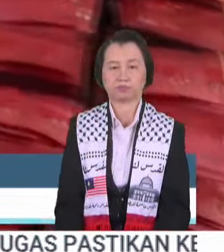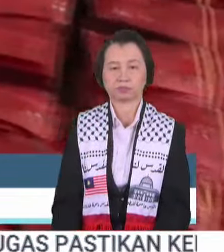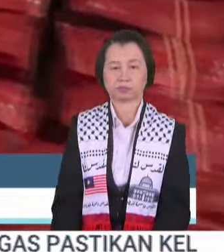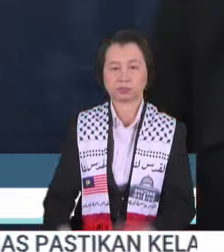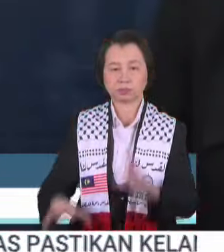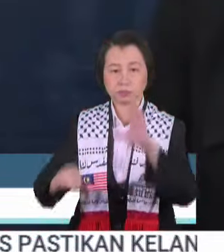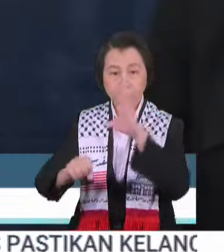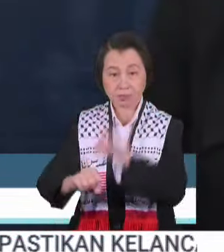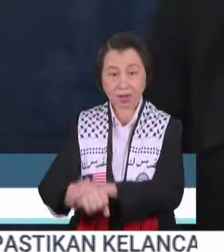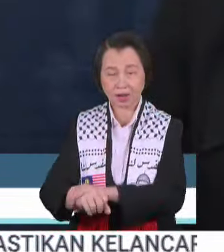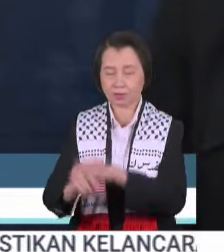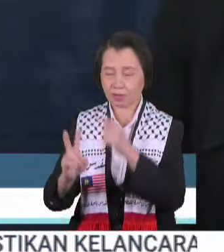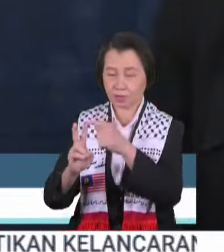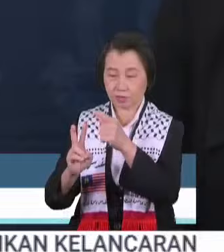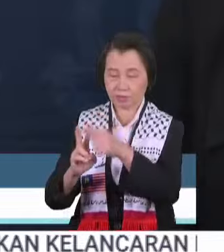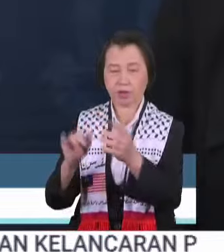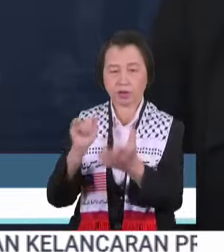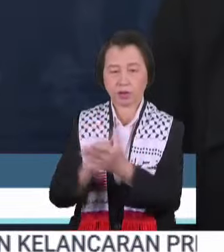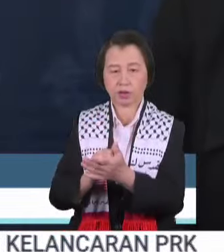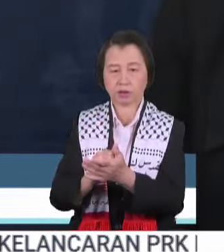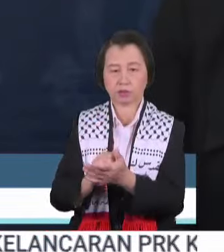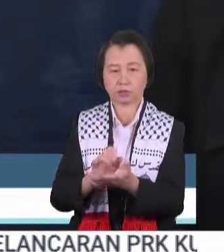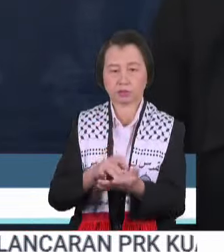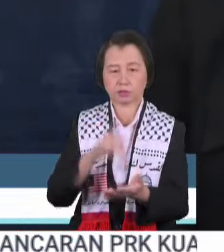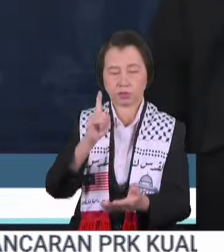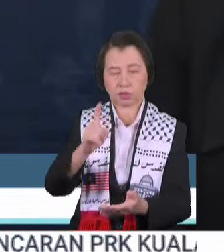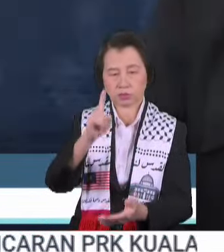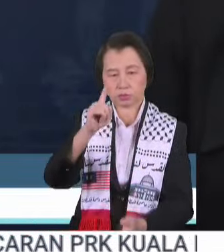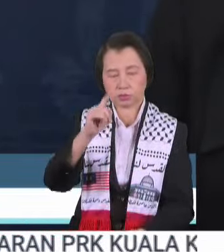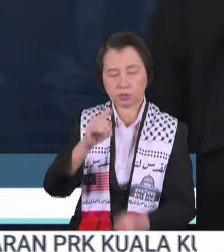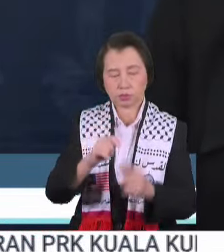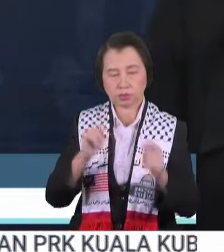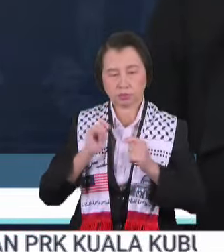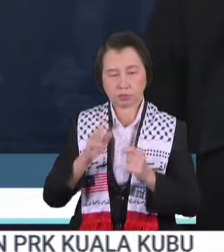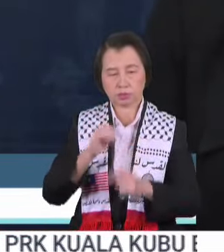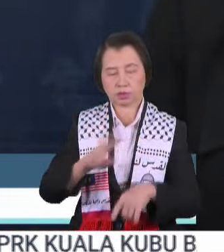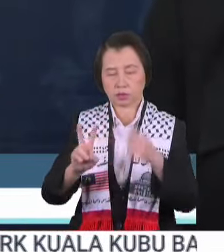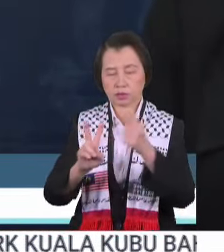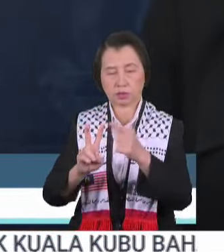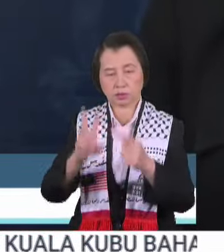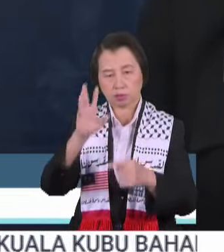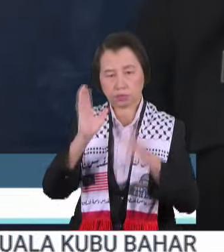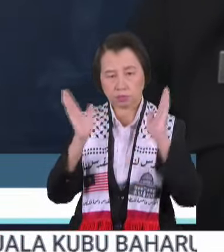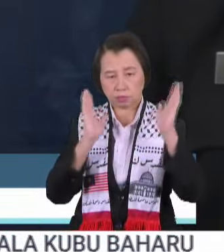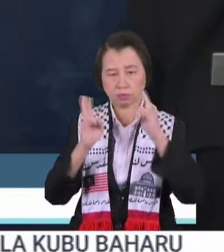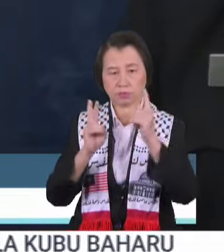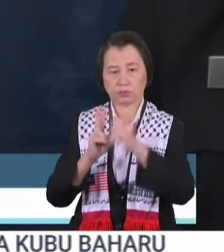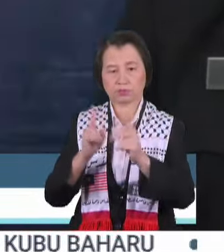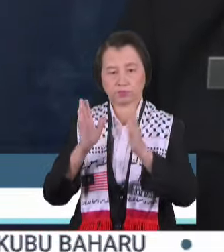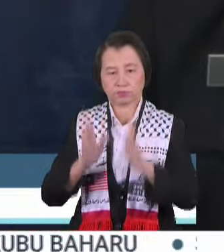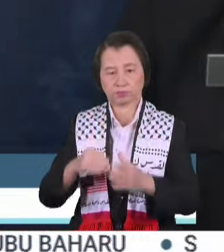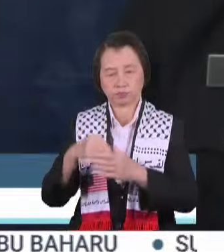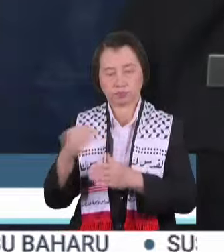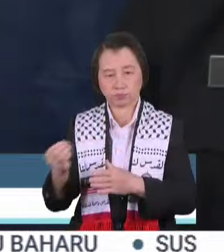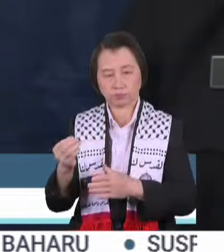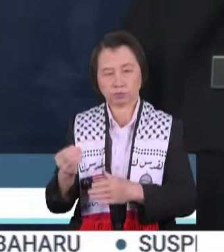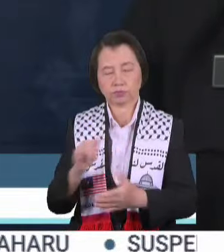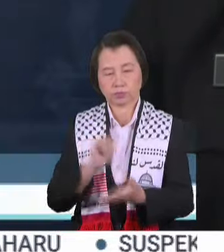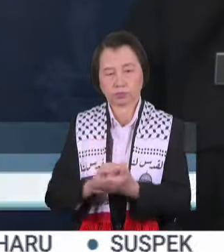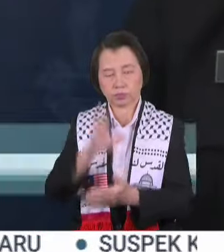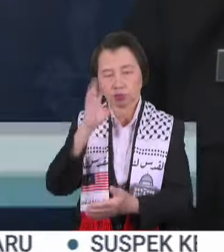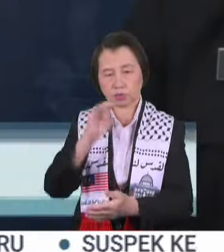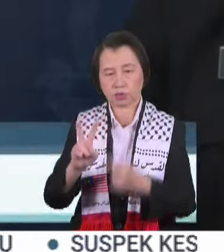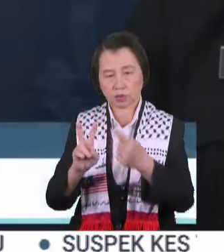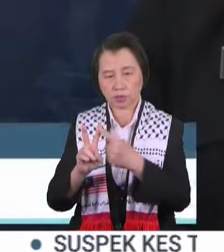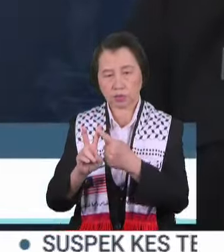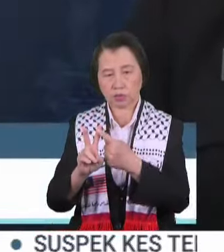Tangkapan bagi kes ini merupakan satu lelaki tempatan dan satu lelaki warga negara asing Pakistan dan satu lelaki